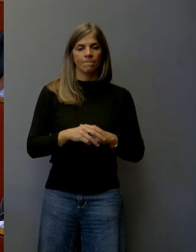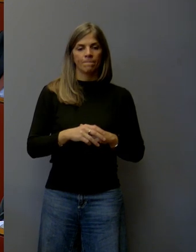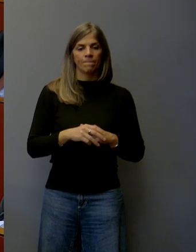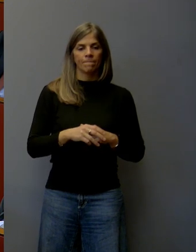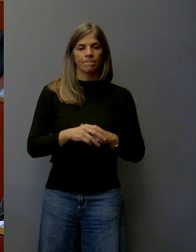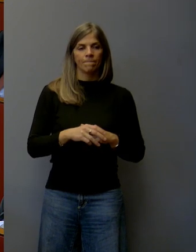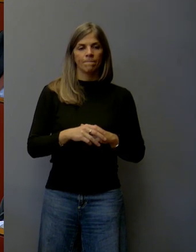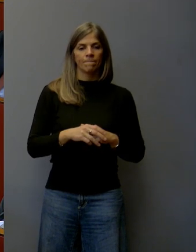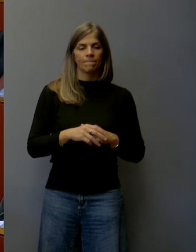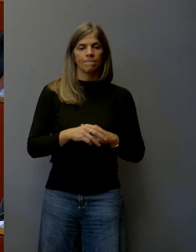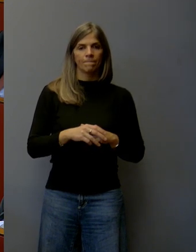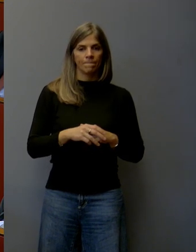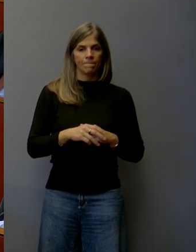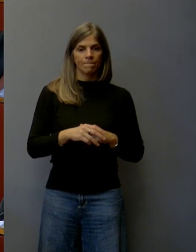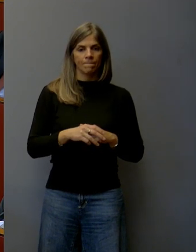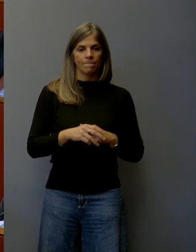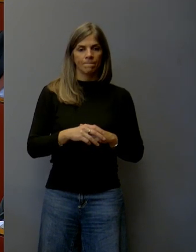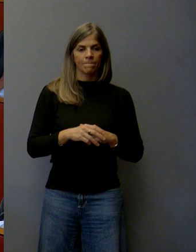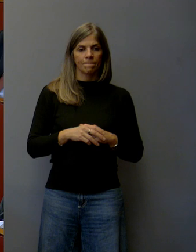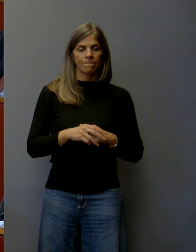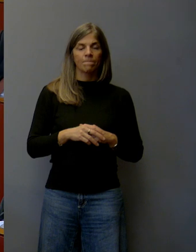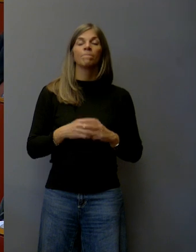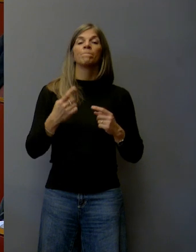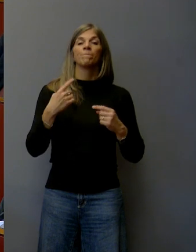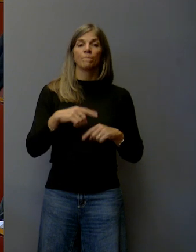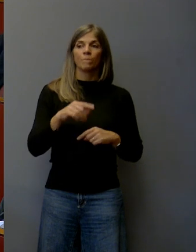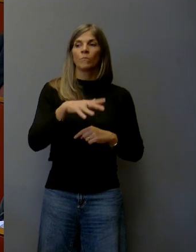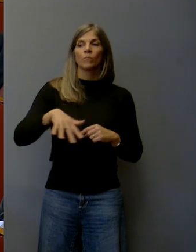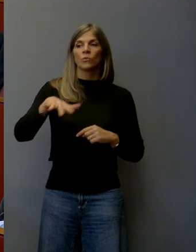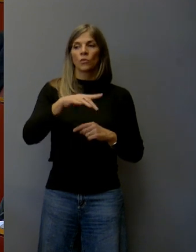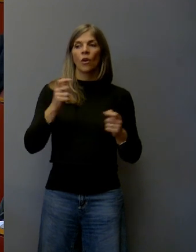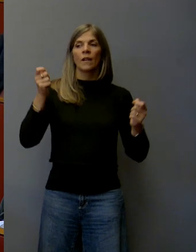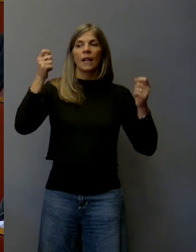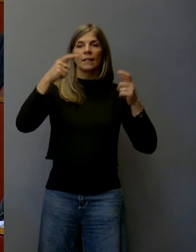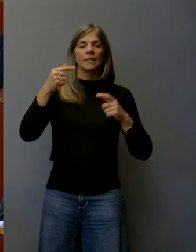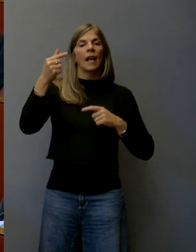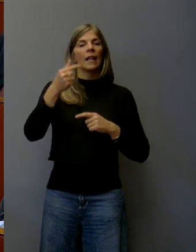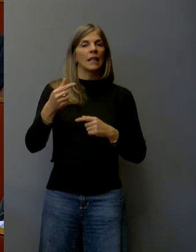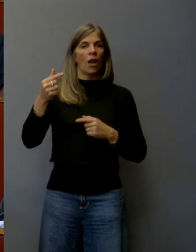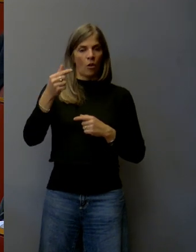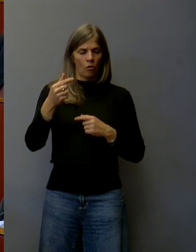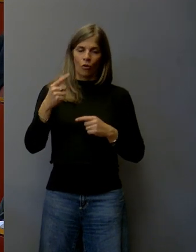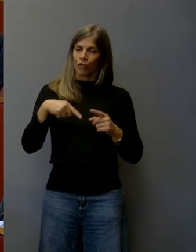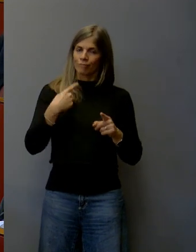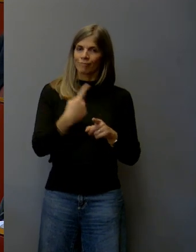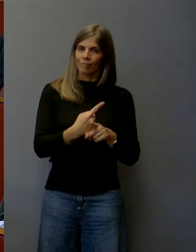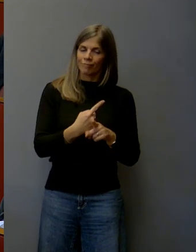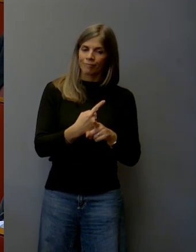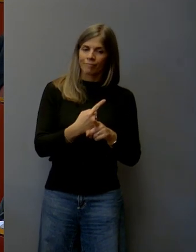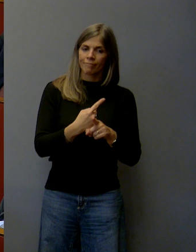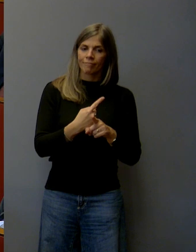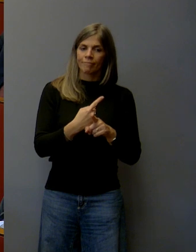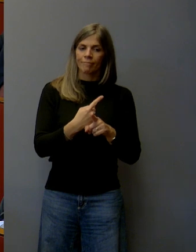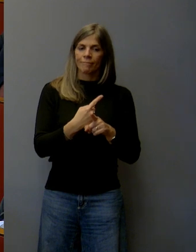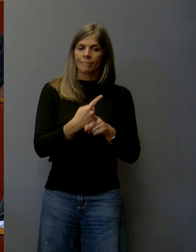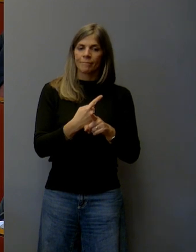Allora qua resto di nuovo Sulle esigenze di San Teodoro ma di nuovo questo secondo me è un ordine del giorno replicabile in